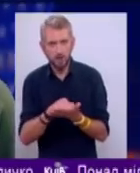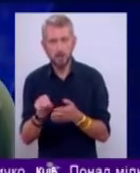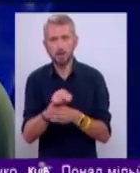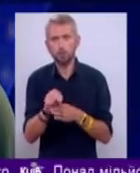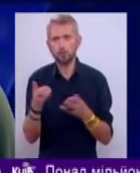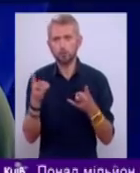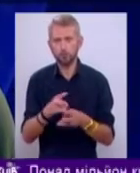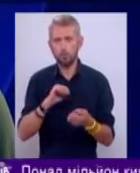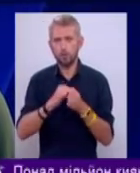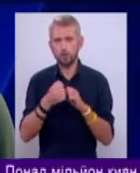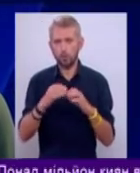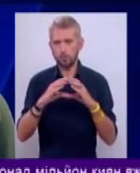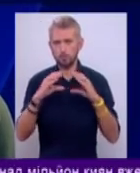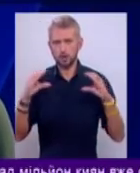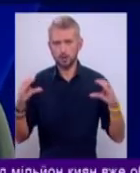потребують бетонні плити.